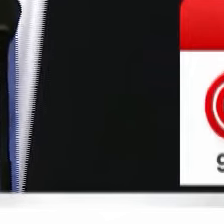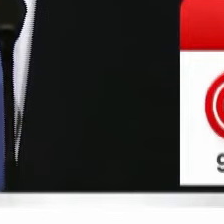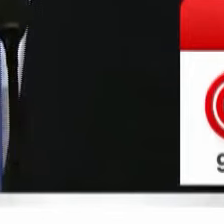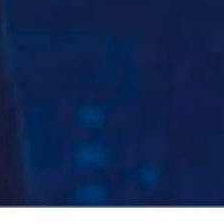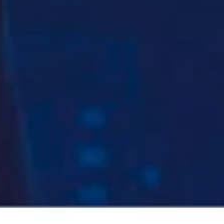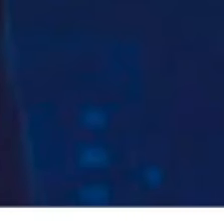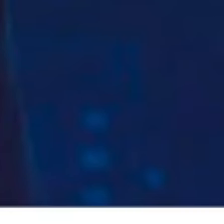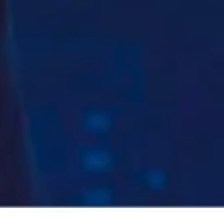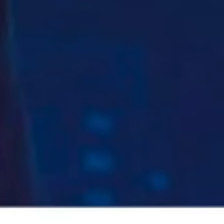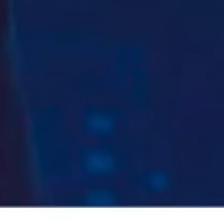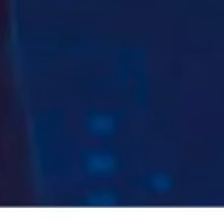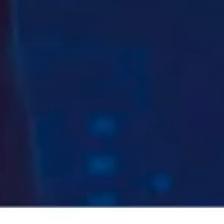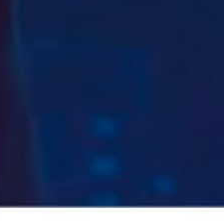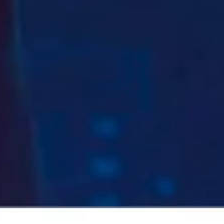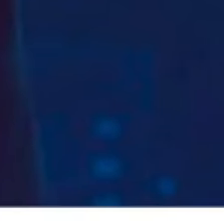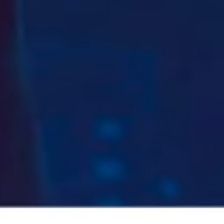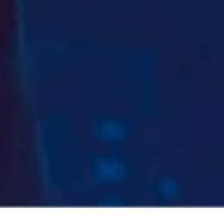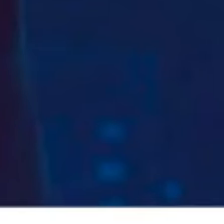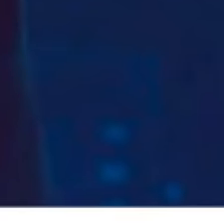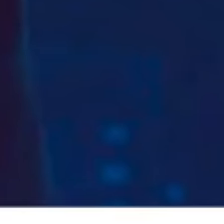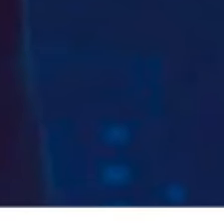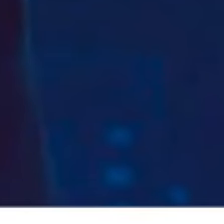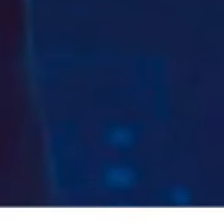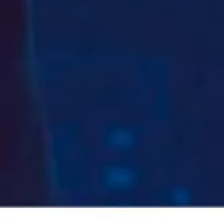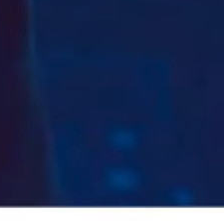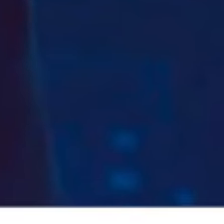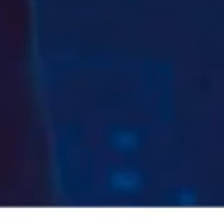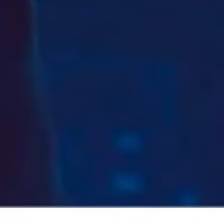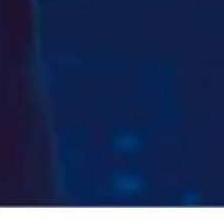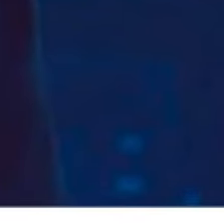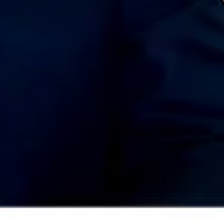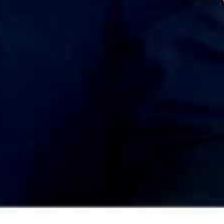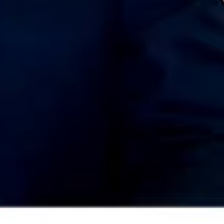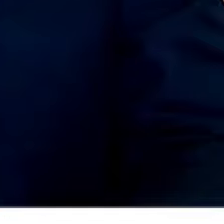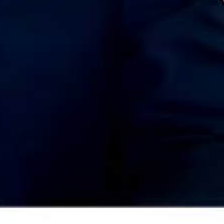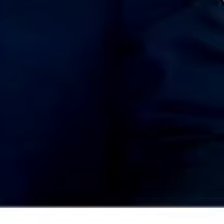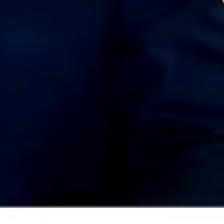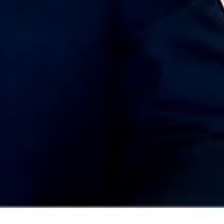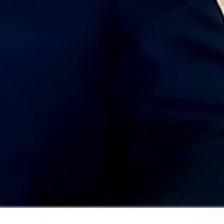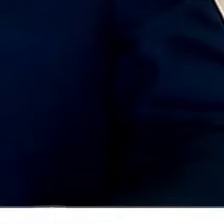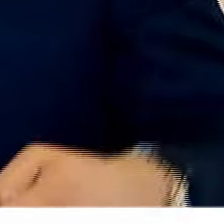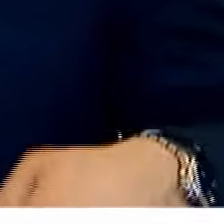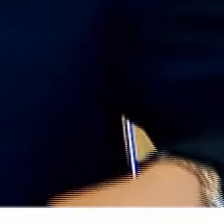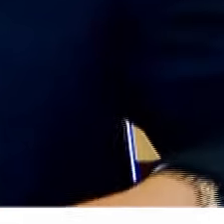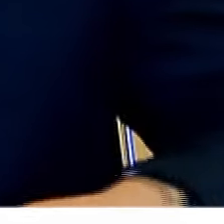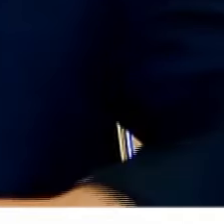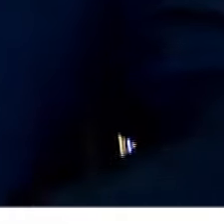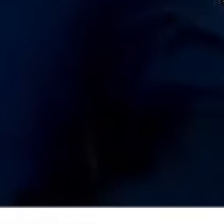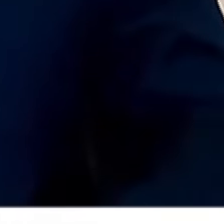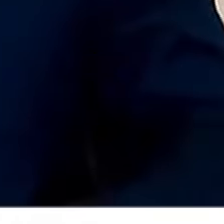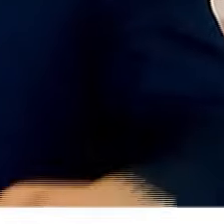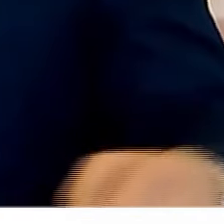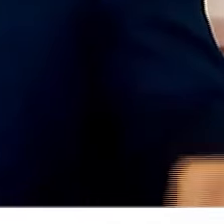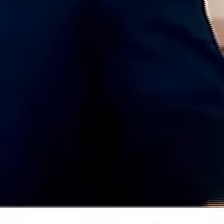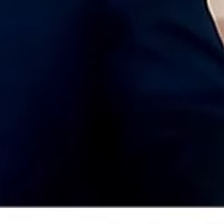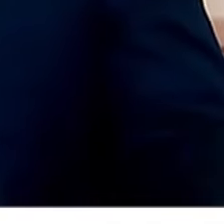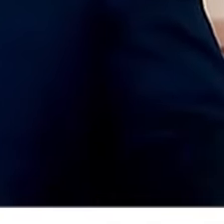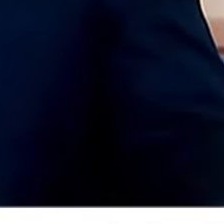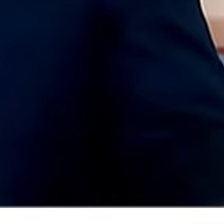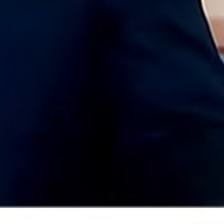განყოფილების მთავარ რედაქტორთან მარიამ გიგანთან ერთად მიმოვიხილავთ. და მივესალმები ჩვენს პირველ სტუმარს არჩილ თალაკვაძე პარლამენტის ვიცესპიკერი